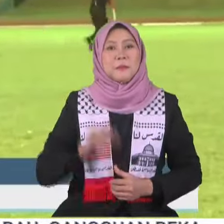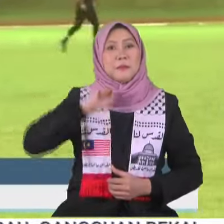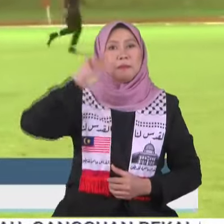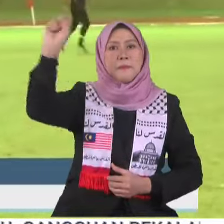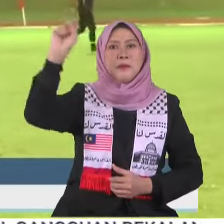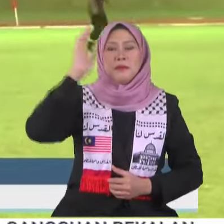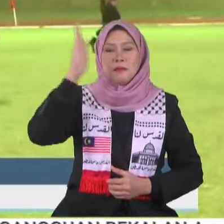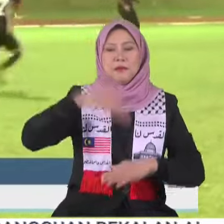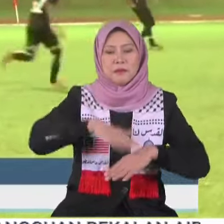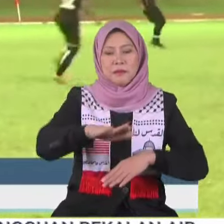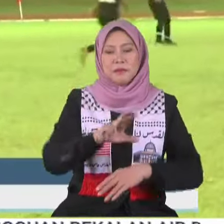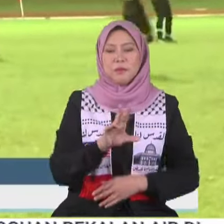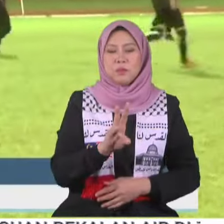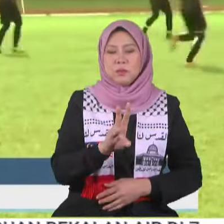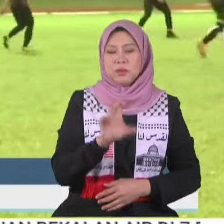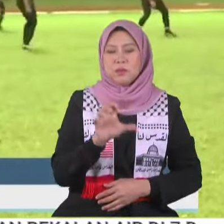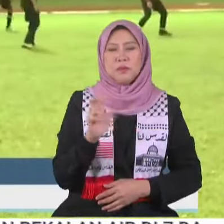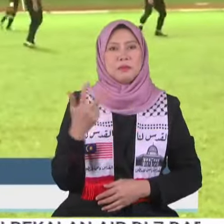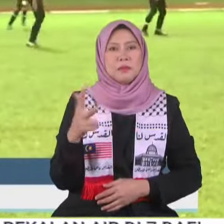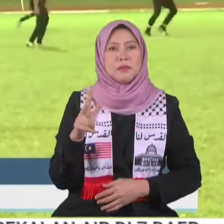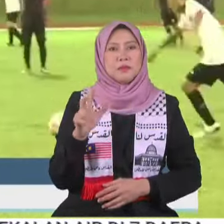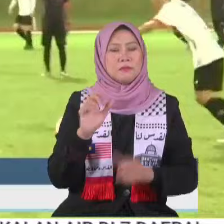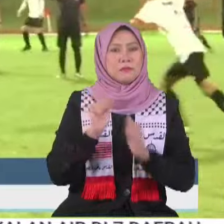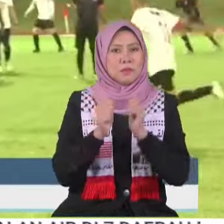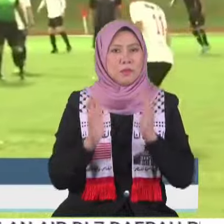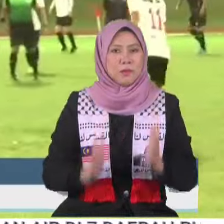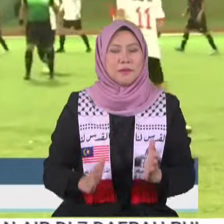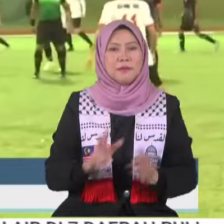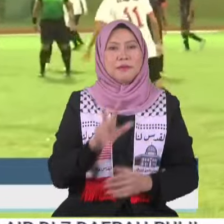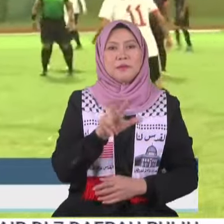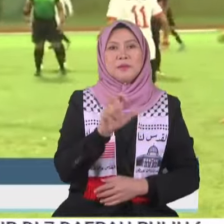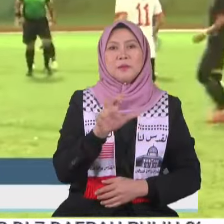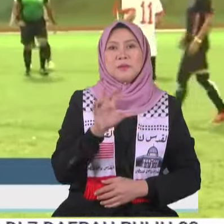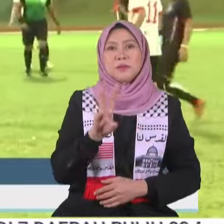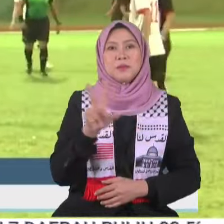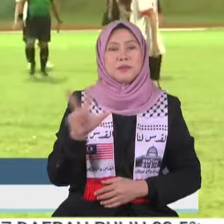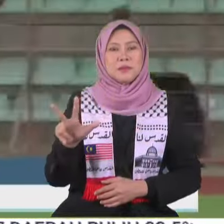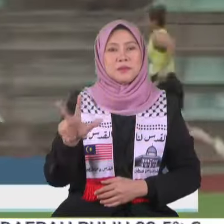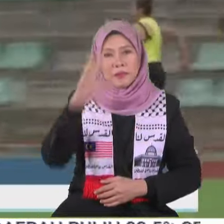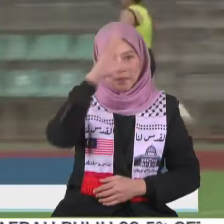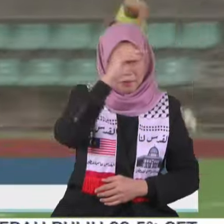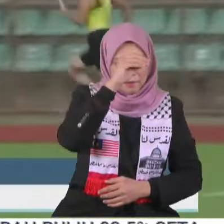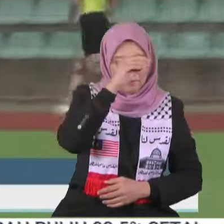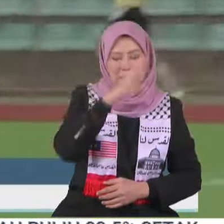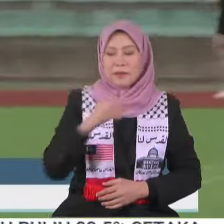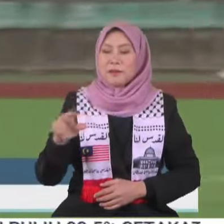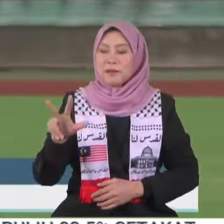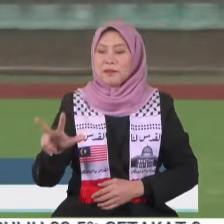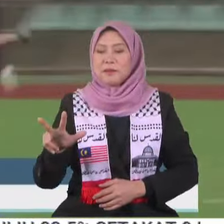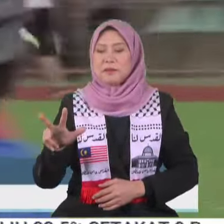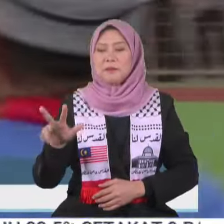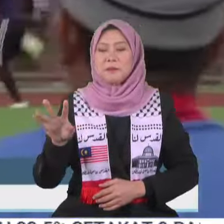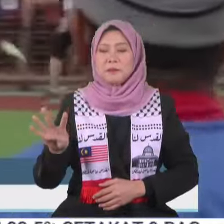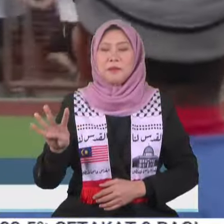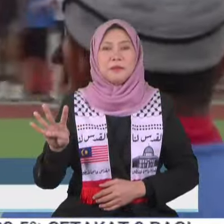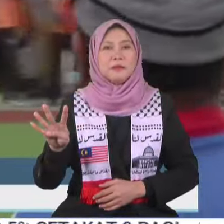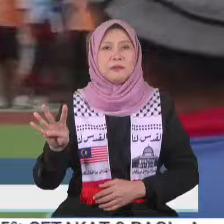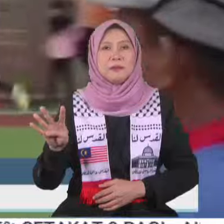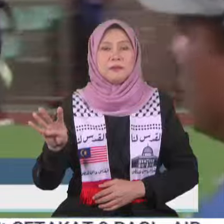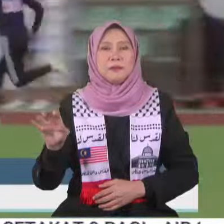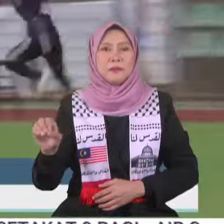Sabah akan menghantar 713 atlet terdiri 373 atlet lelaki dan 340